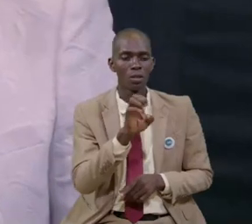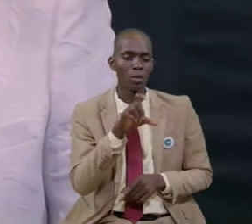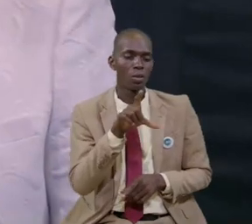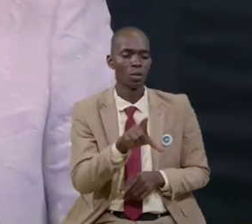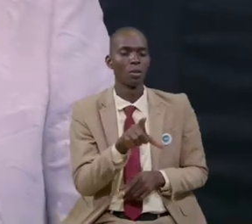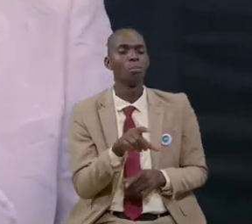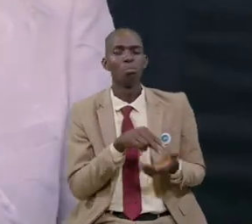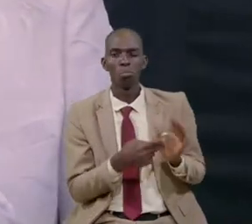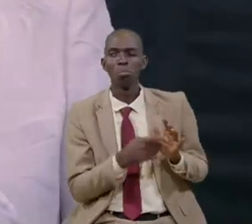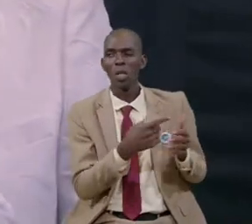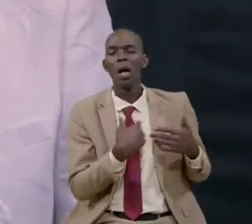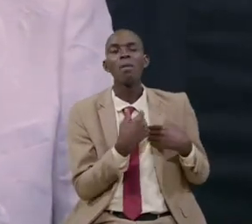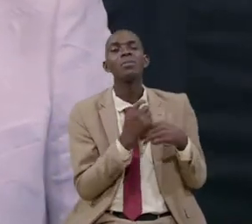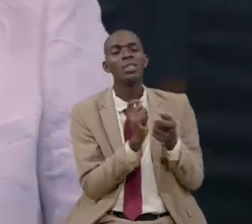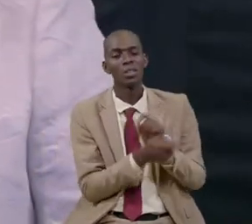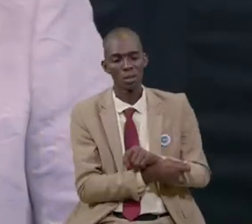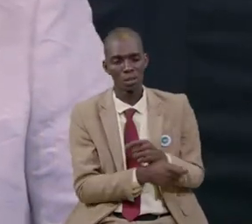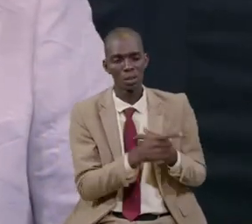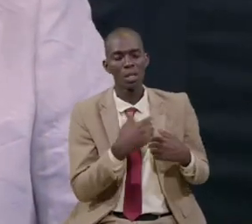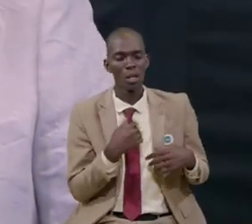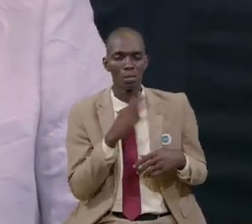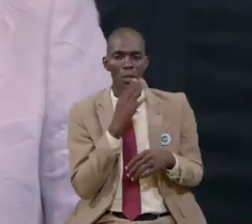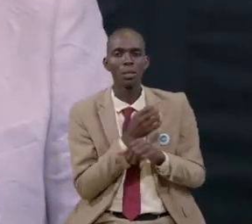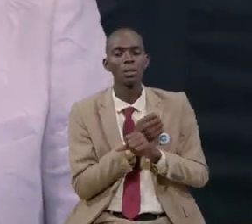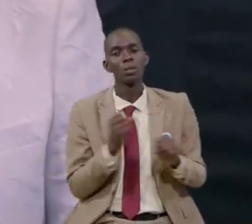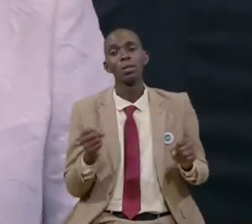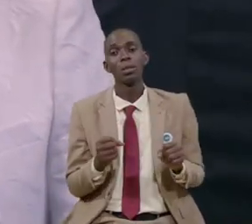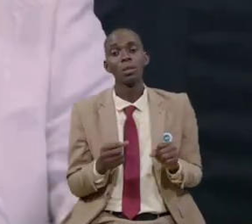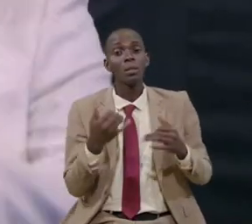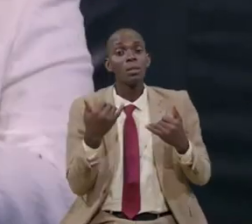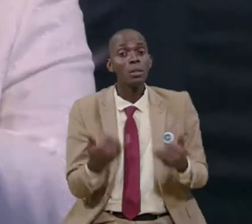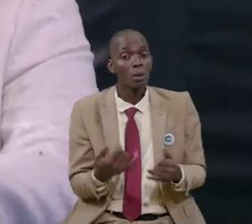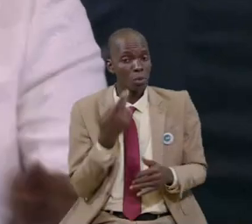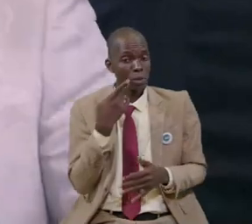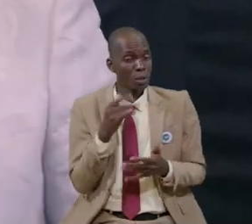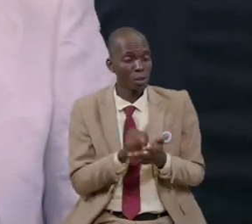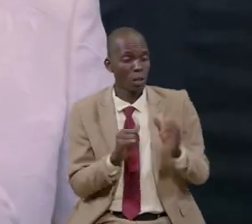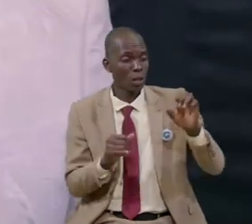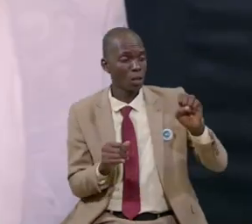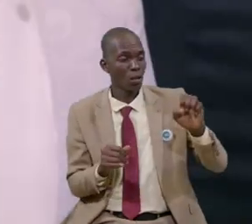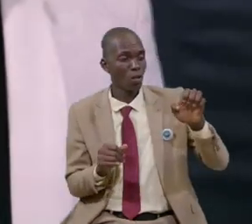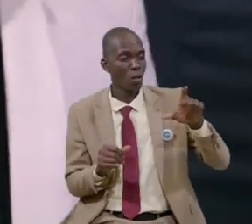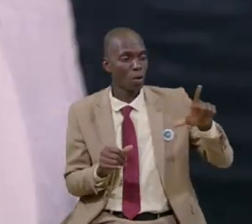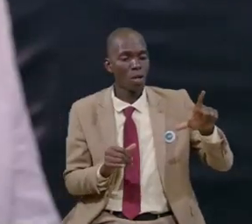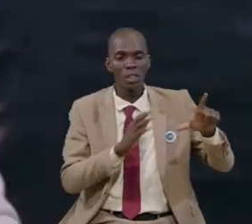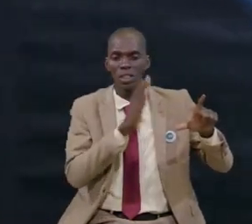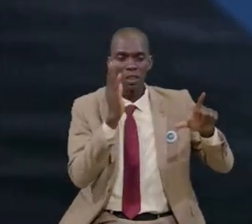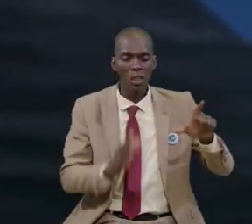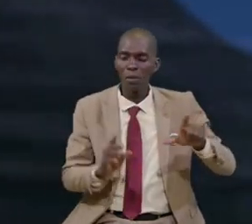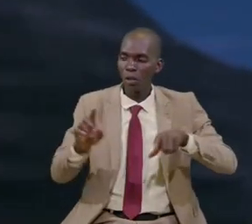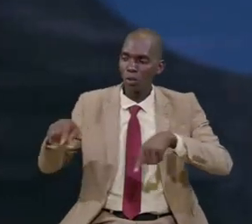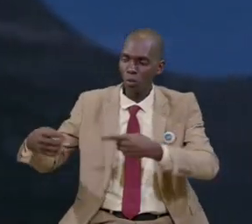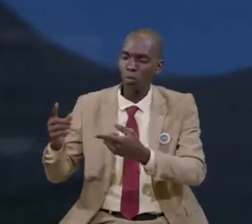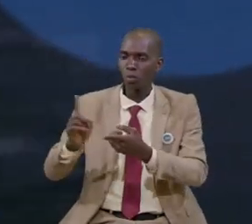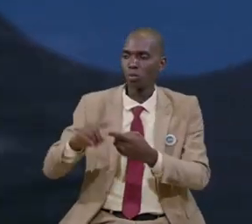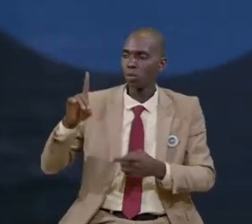Il n'est pas allé aux autorités. À Damas, je suis venu arrêter les chrétiens ici, montrer-moi leur maison. Il n'y a plus cela. L'homme